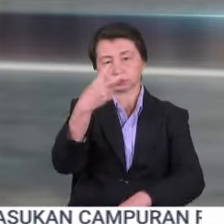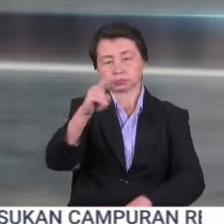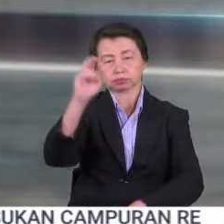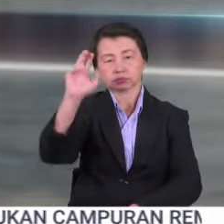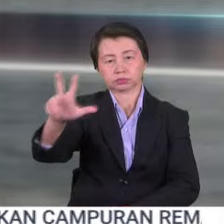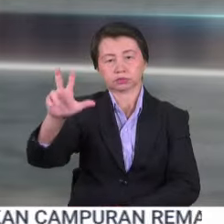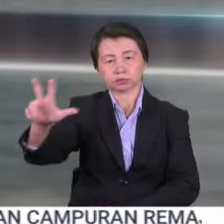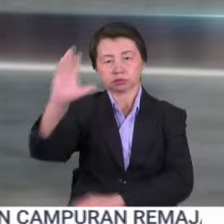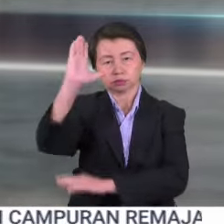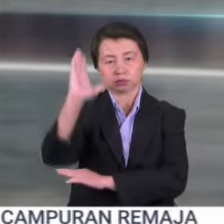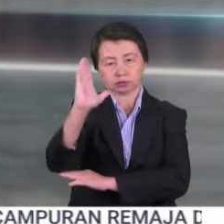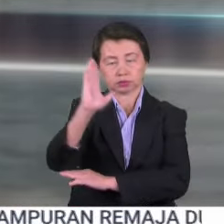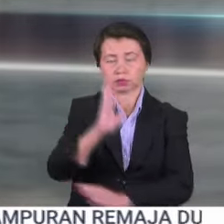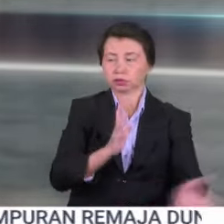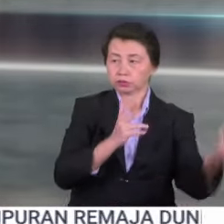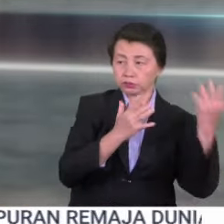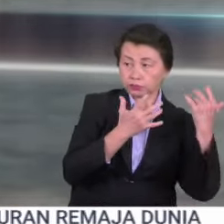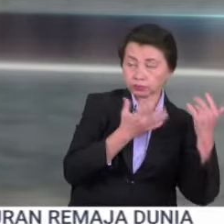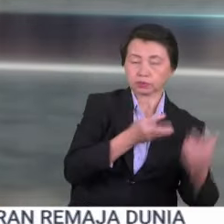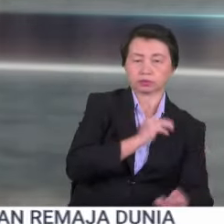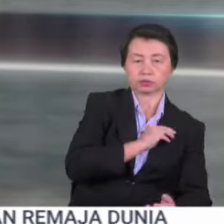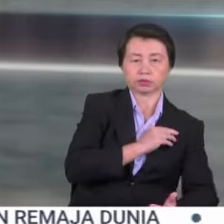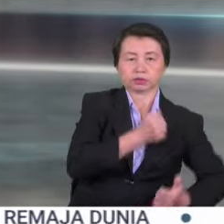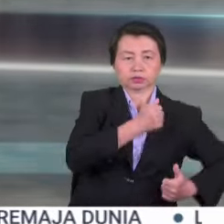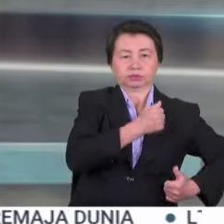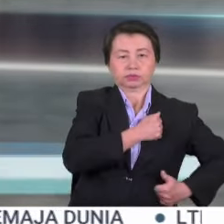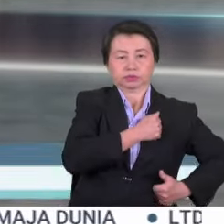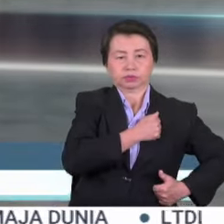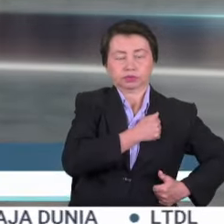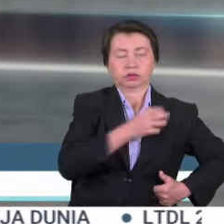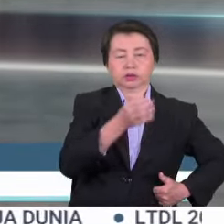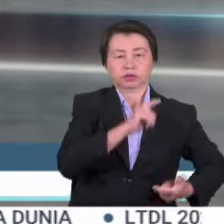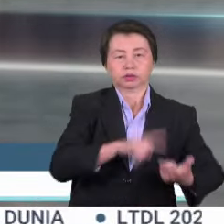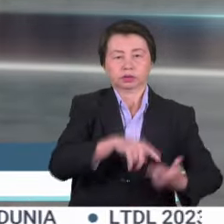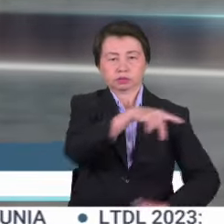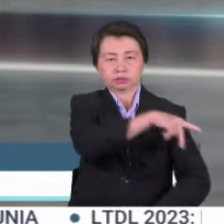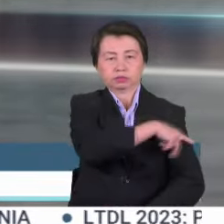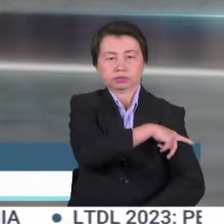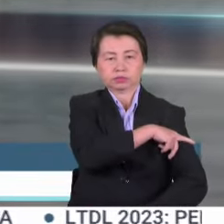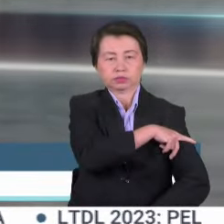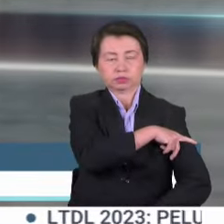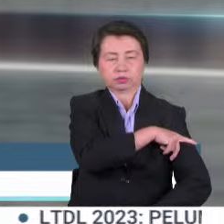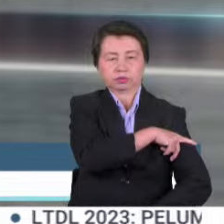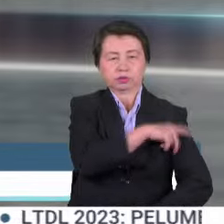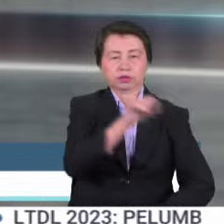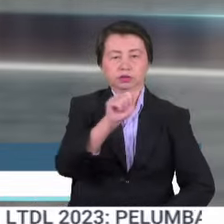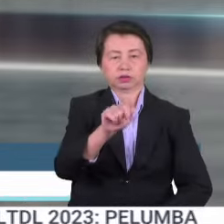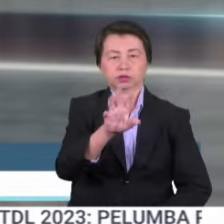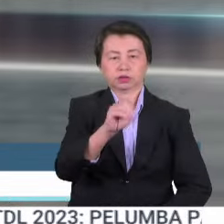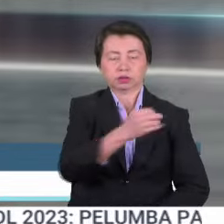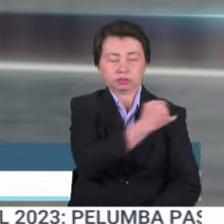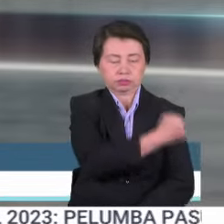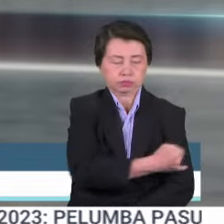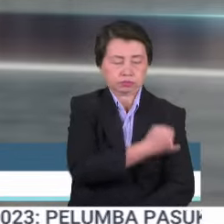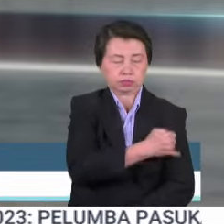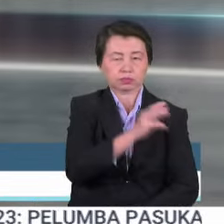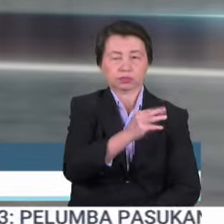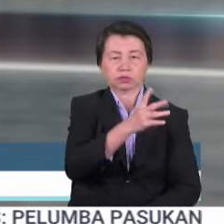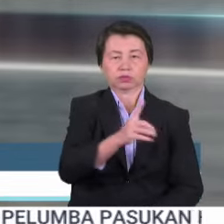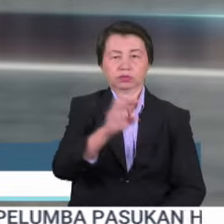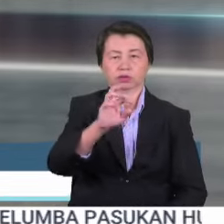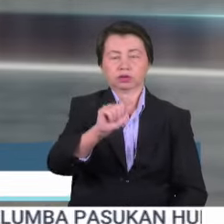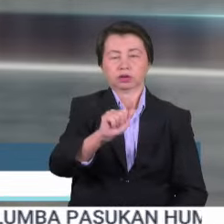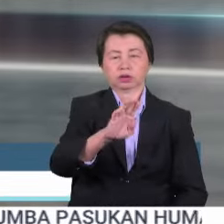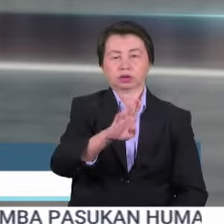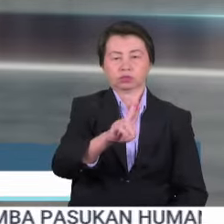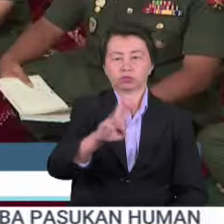12.33 tengah hari disambut Menteri Pertahanan Datuk Seri Muhammad Hassan dan Panglima Angkatan Tentera Malaysia ATM General Tan Sri Muhammad Abu